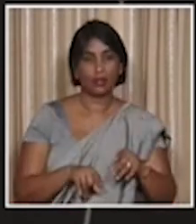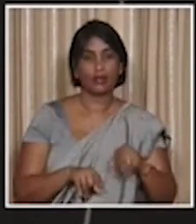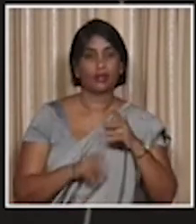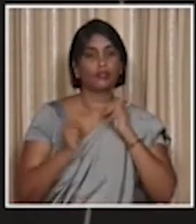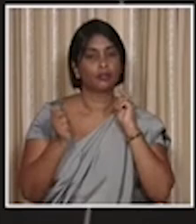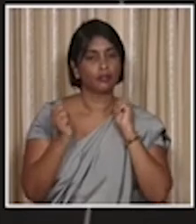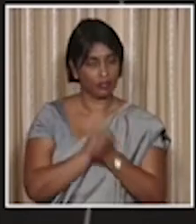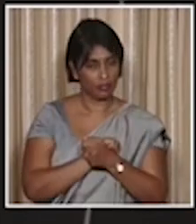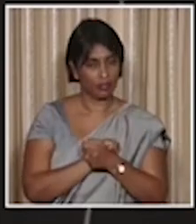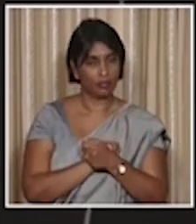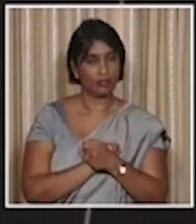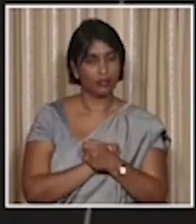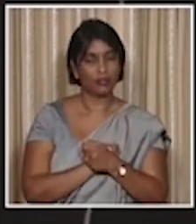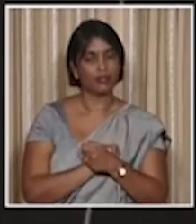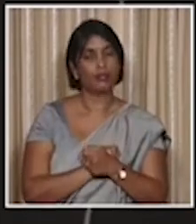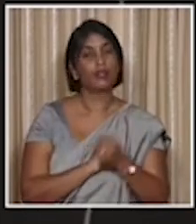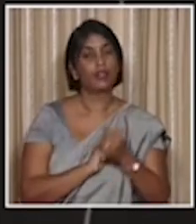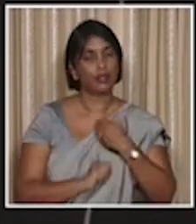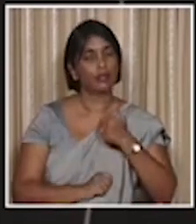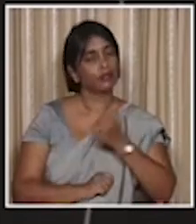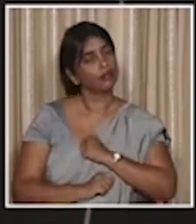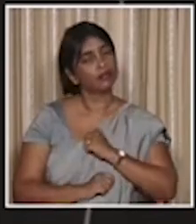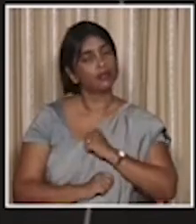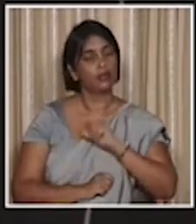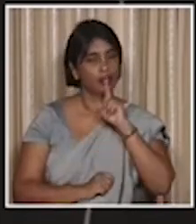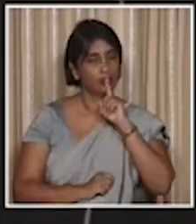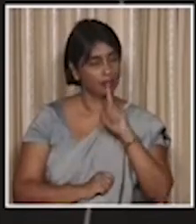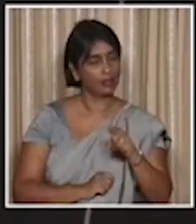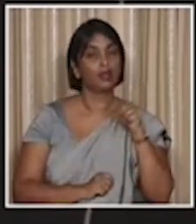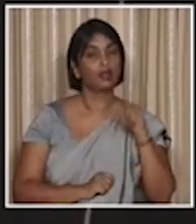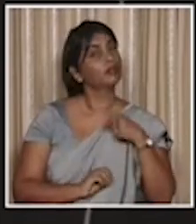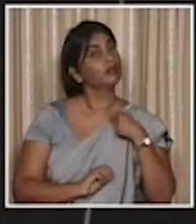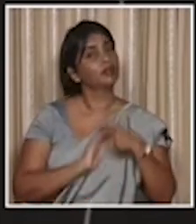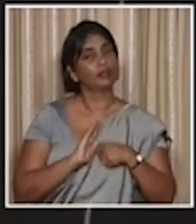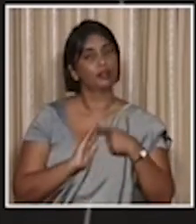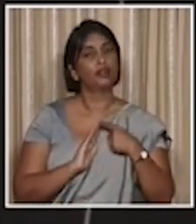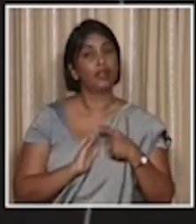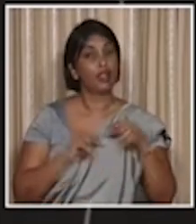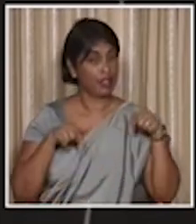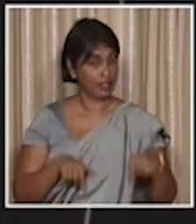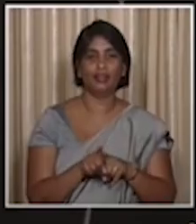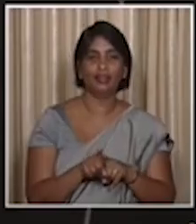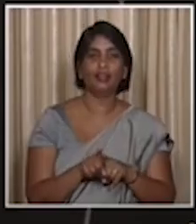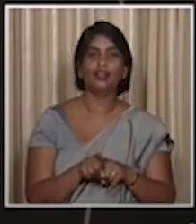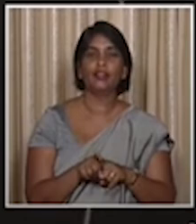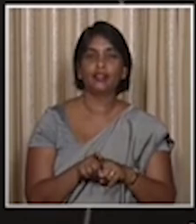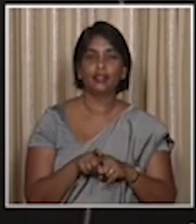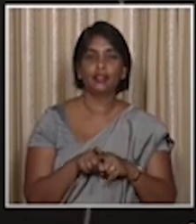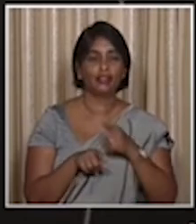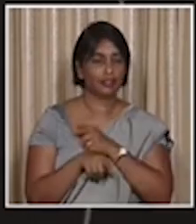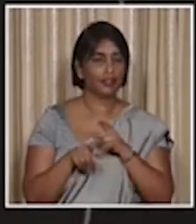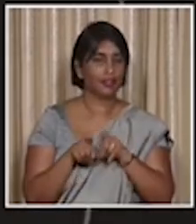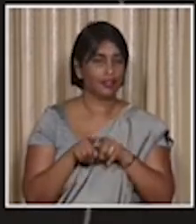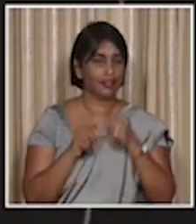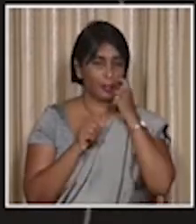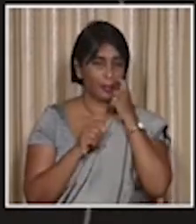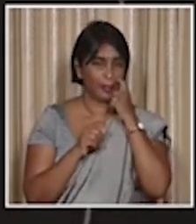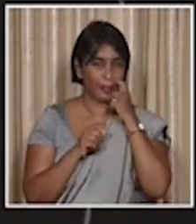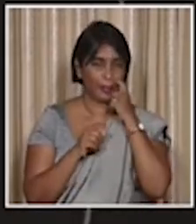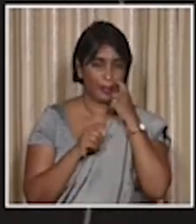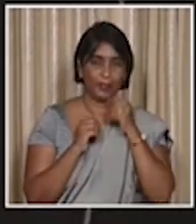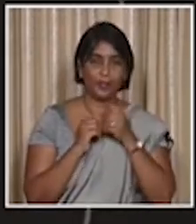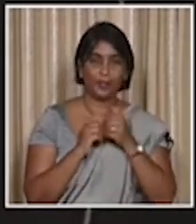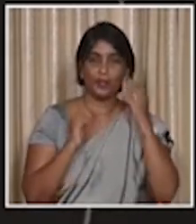මේක වෙනස් විය යුතුයි. මම කැමැති කතා කරන්න මේ රටේ දැන් ගරු